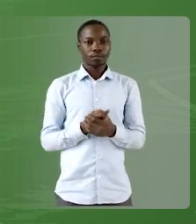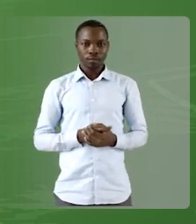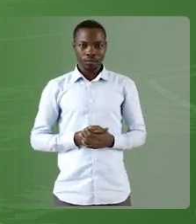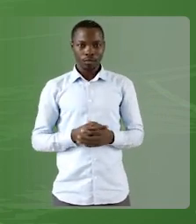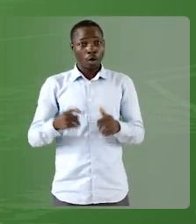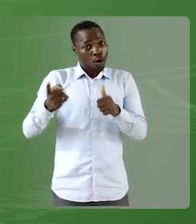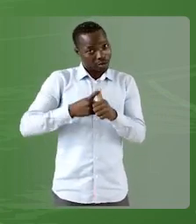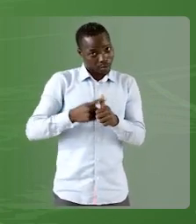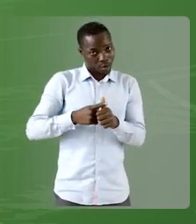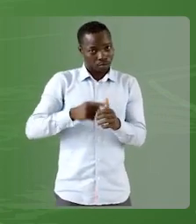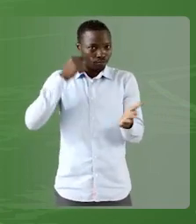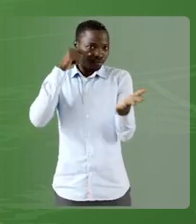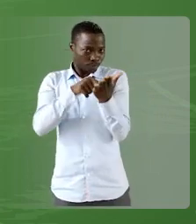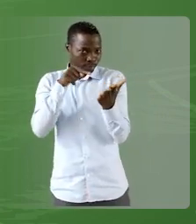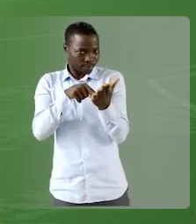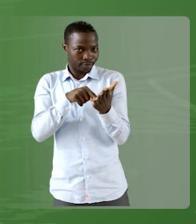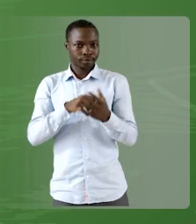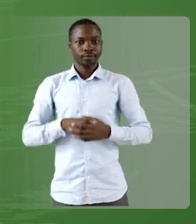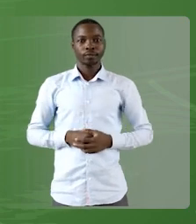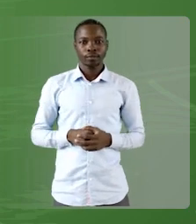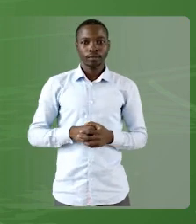Alors, en 1, observation.